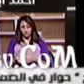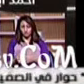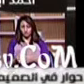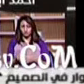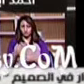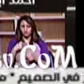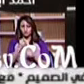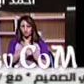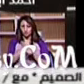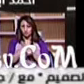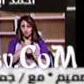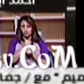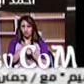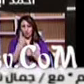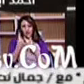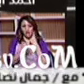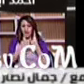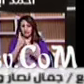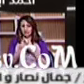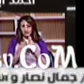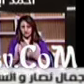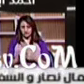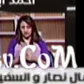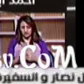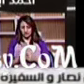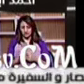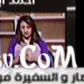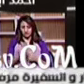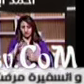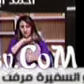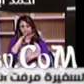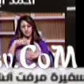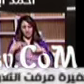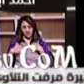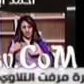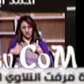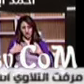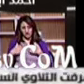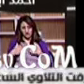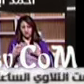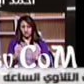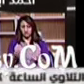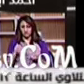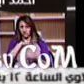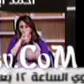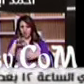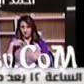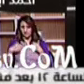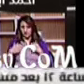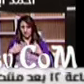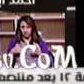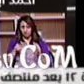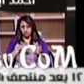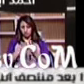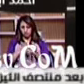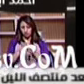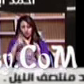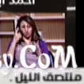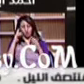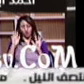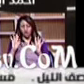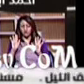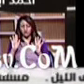الوضع غريب الظاهر على ناس ا فيها احقاد انا اول مره اتكلم بالاسلوب ده بس خلاص الواحد صراحه انا اسف يعني جبت